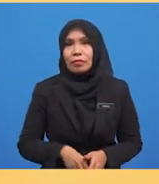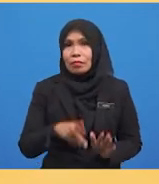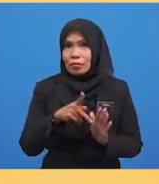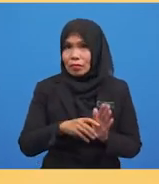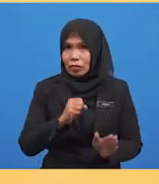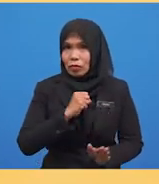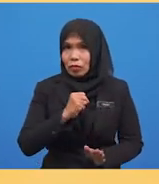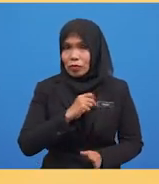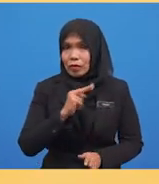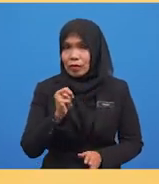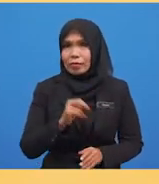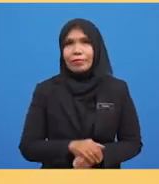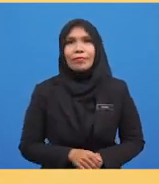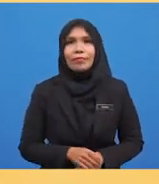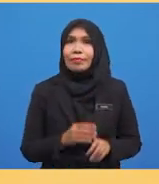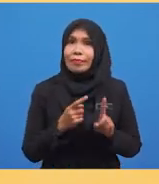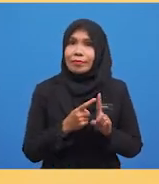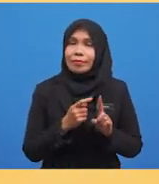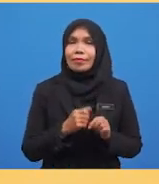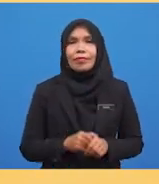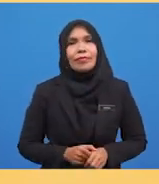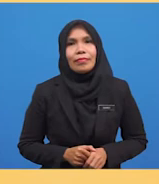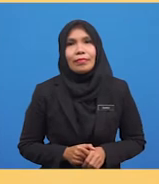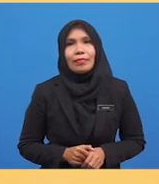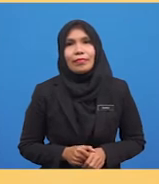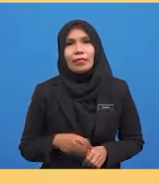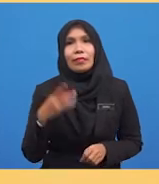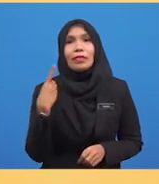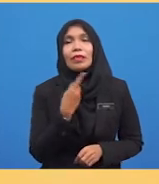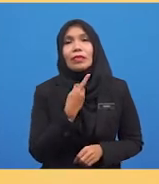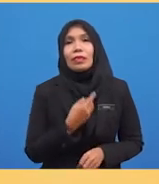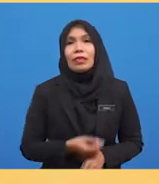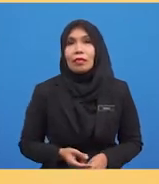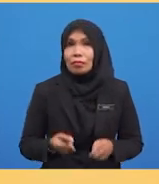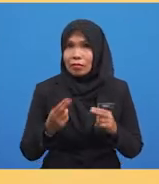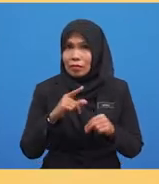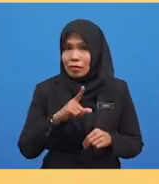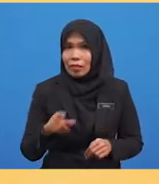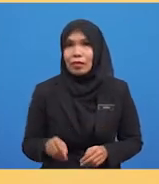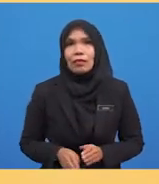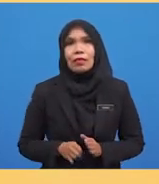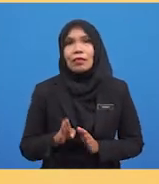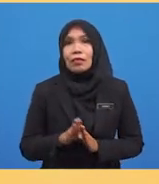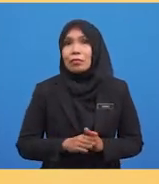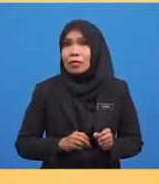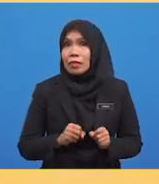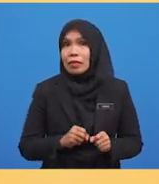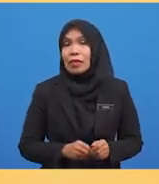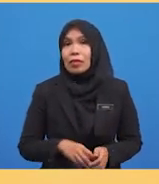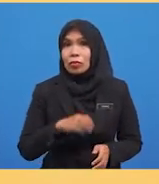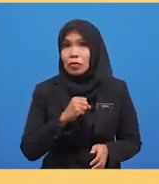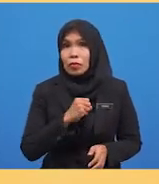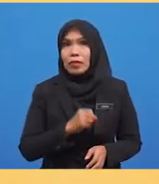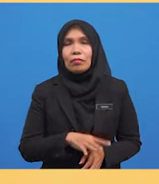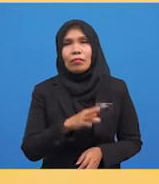kesopanan, maka pengajarannya ialah kita hendaklah bersikap sopan dan